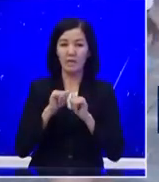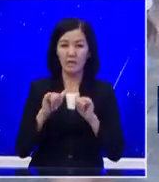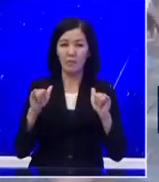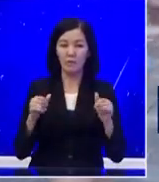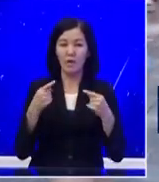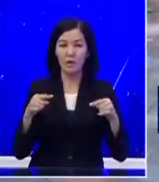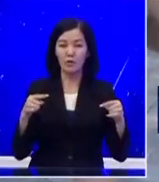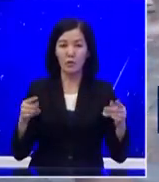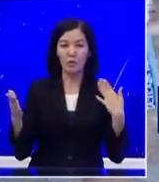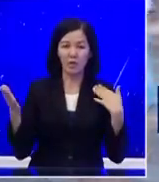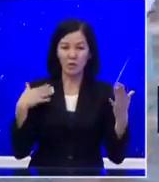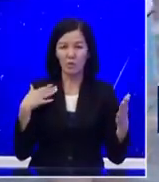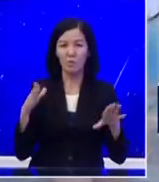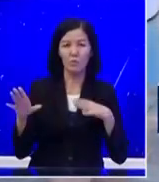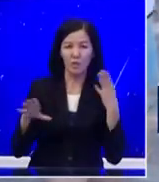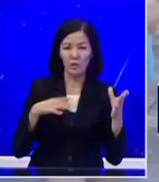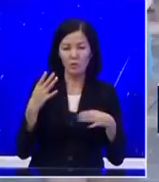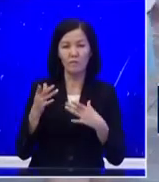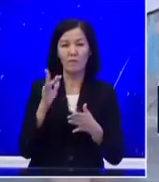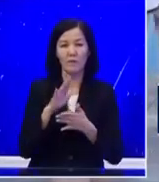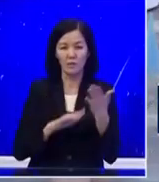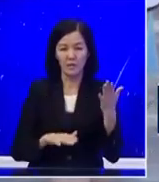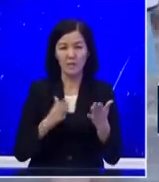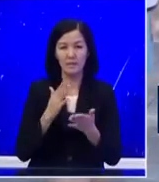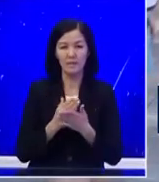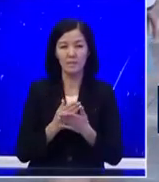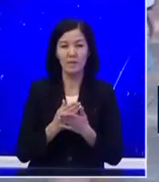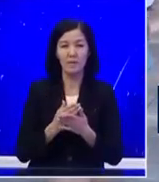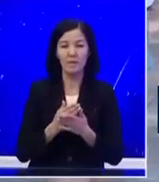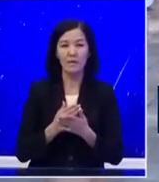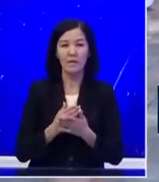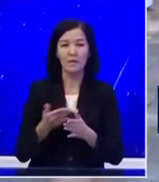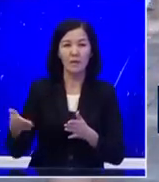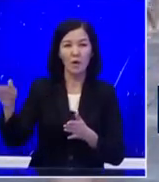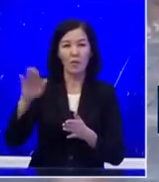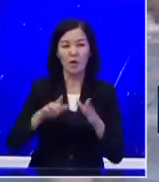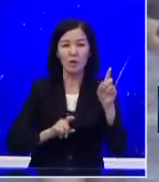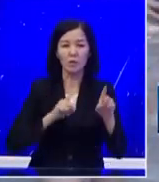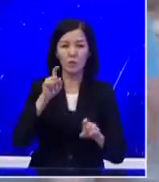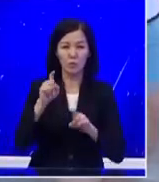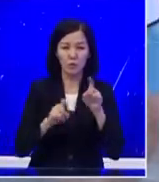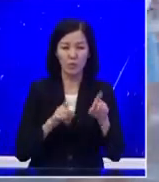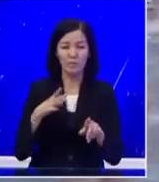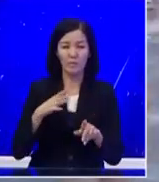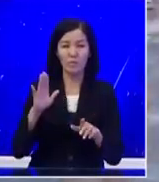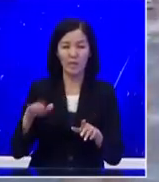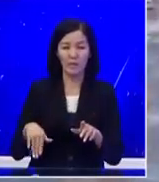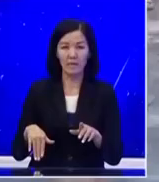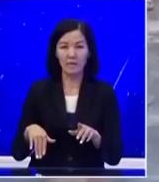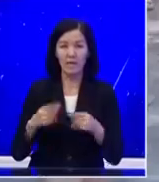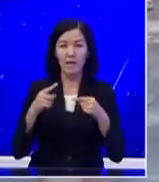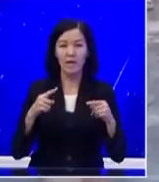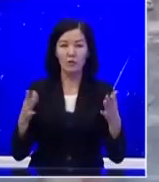әртүрлі жаттығулар жасаймыз. Солардың ішінде біз күнделікті күніне 2 уақыт, яғни тауға жүгіреміз. Таудың үстіне жүгіріп болғаннан кейін сол жақта